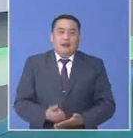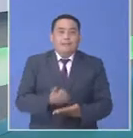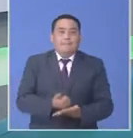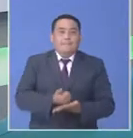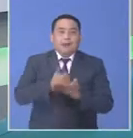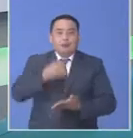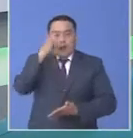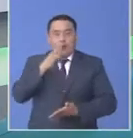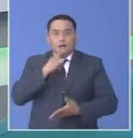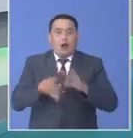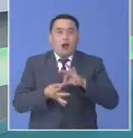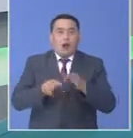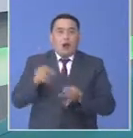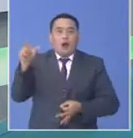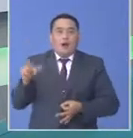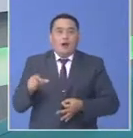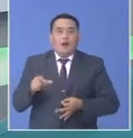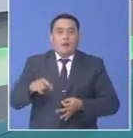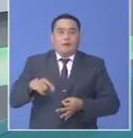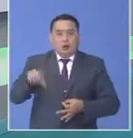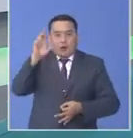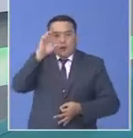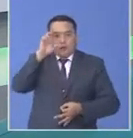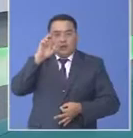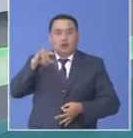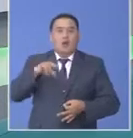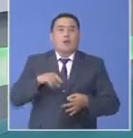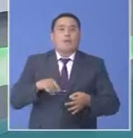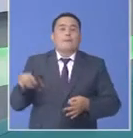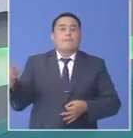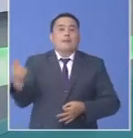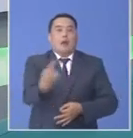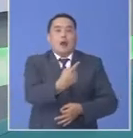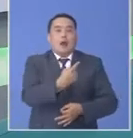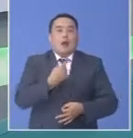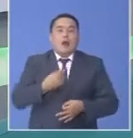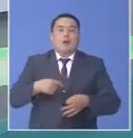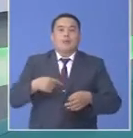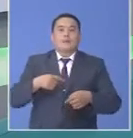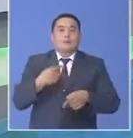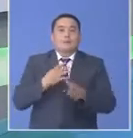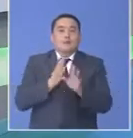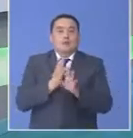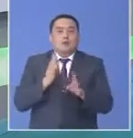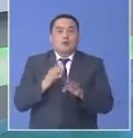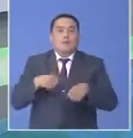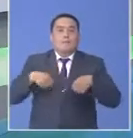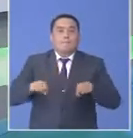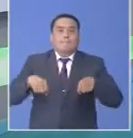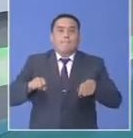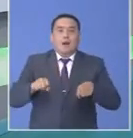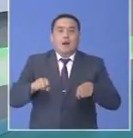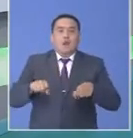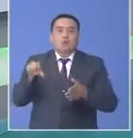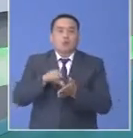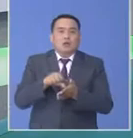Поддержку казахстанских олимпийцев по стране пробегом идет мотоколонна. Сегодня патриотичных байкеров встретили жители Талдыкургана. Участники